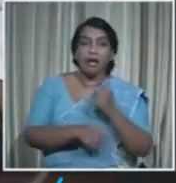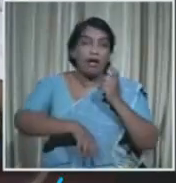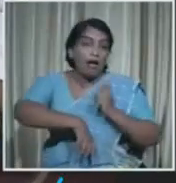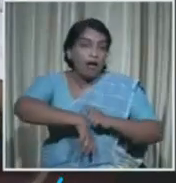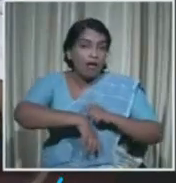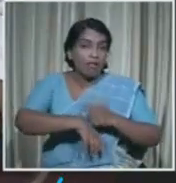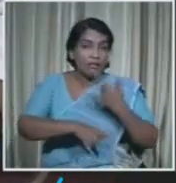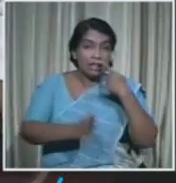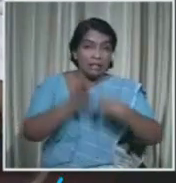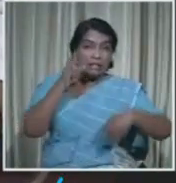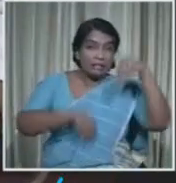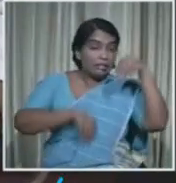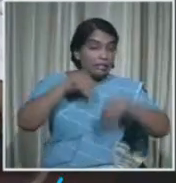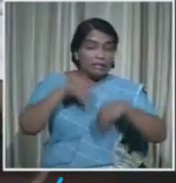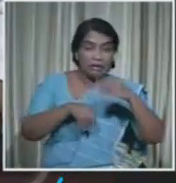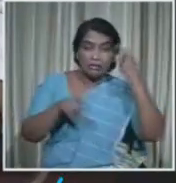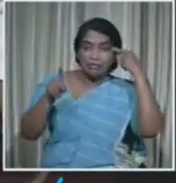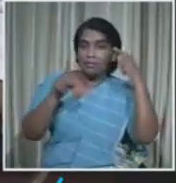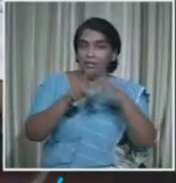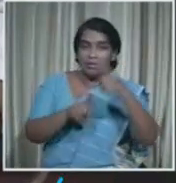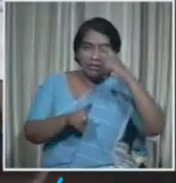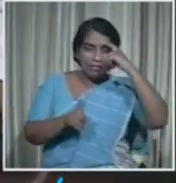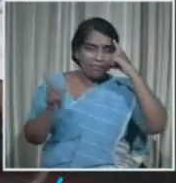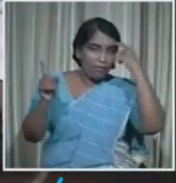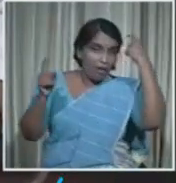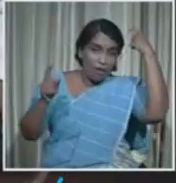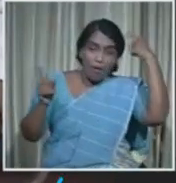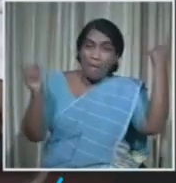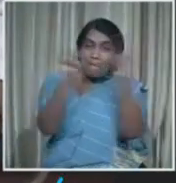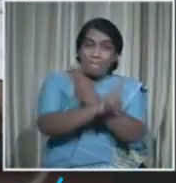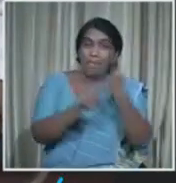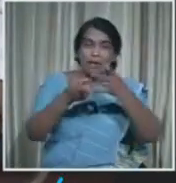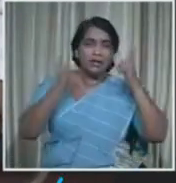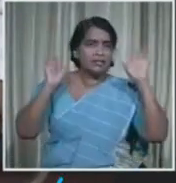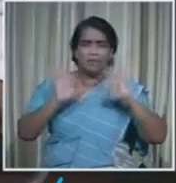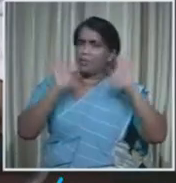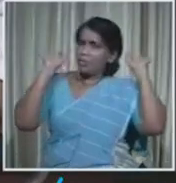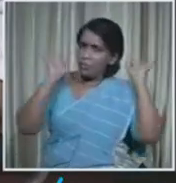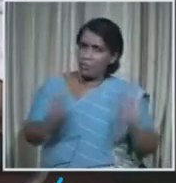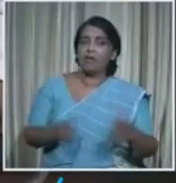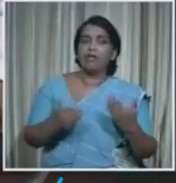අවස්ථාවාදී දේශපාලනයෙන් ඔලිගඩි මාරු සෙල්ලමෙන් අපි ඉවත් වෙලා